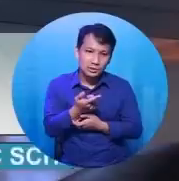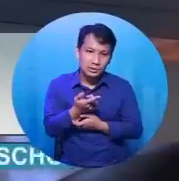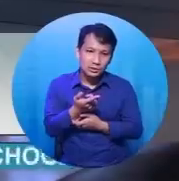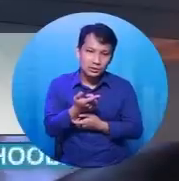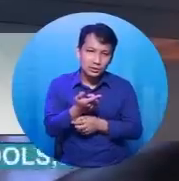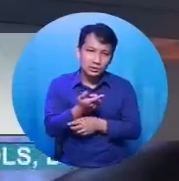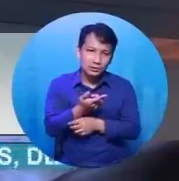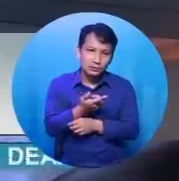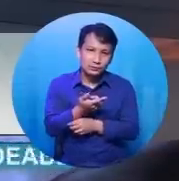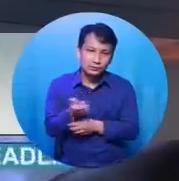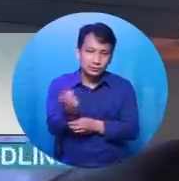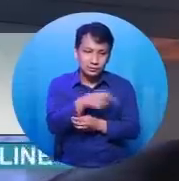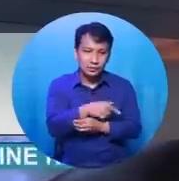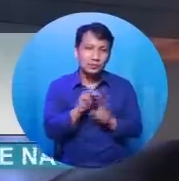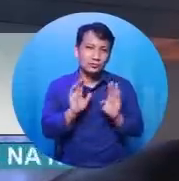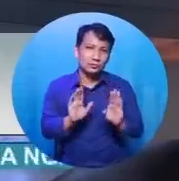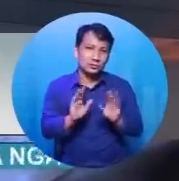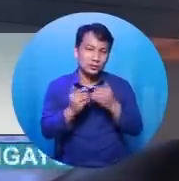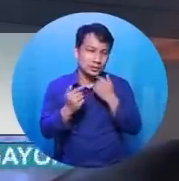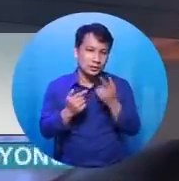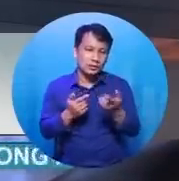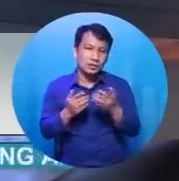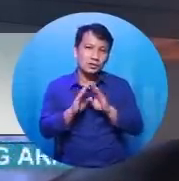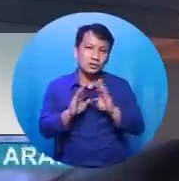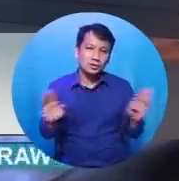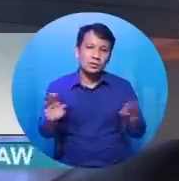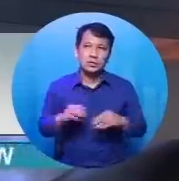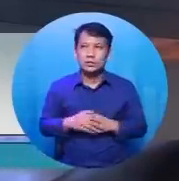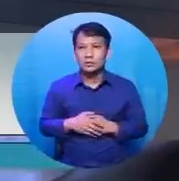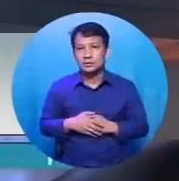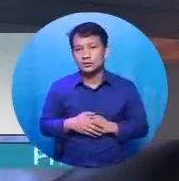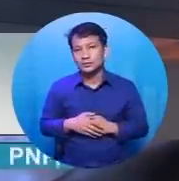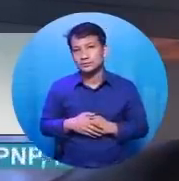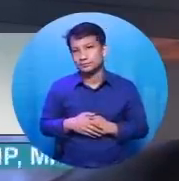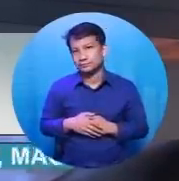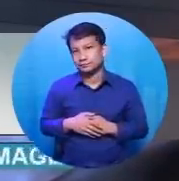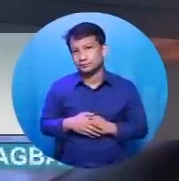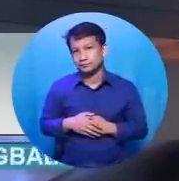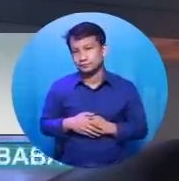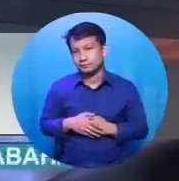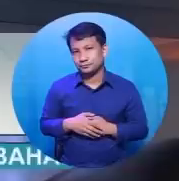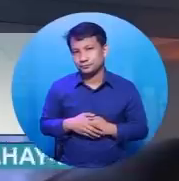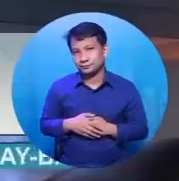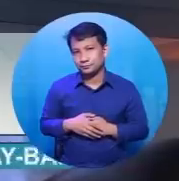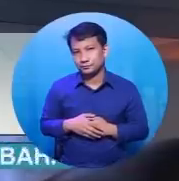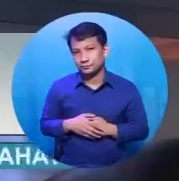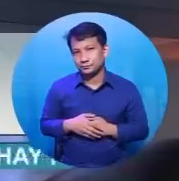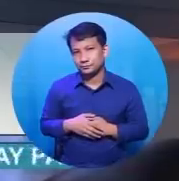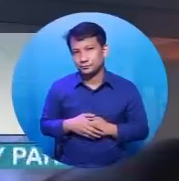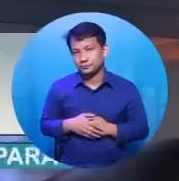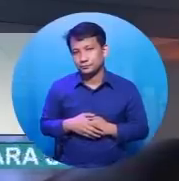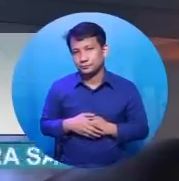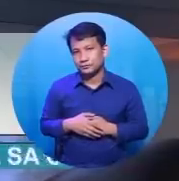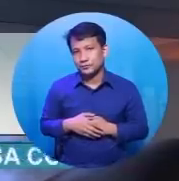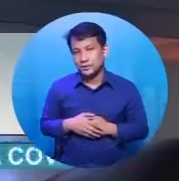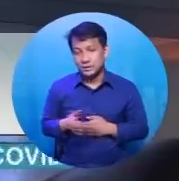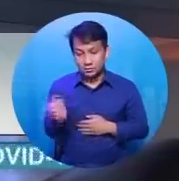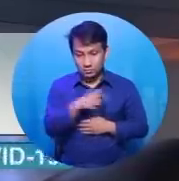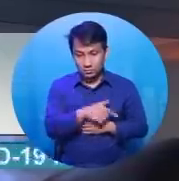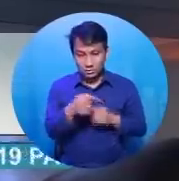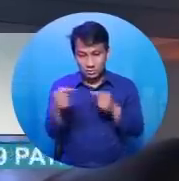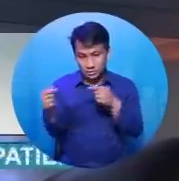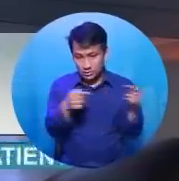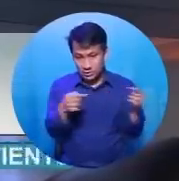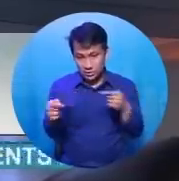misis ay umaawat lamang. Ano po? Sa away. Opo, Idol Rati. Okay, sa pag-aaway ng